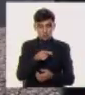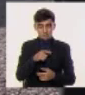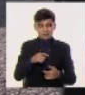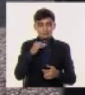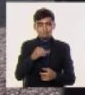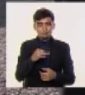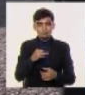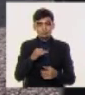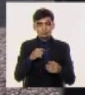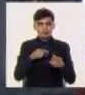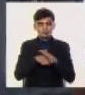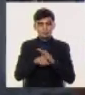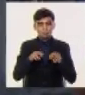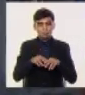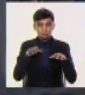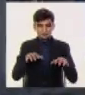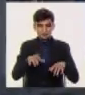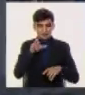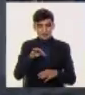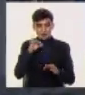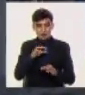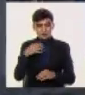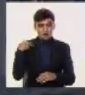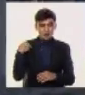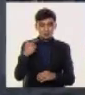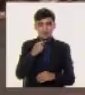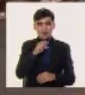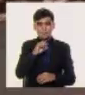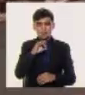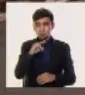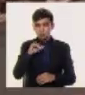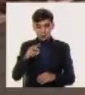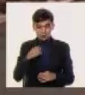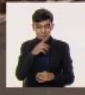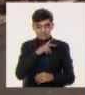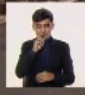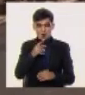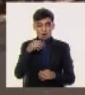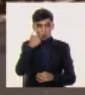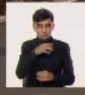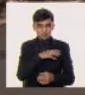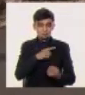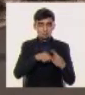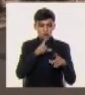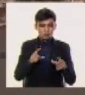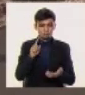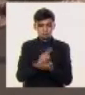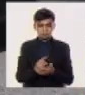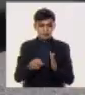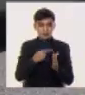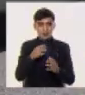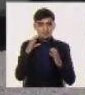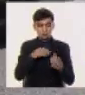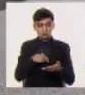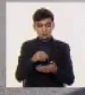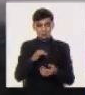председателя ассоциации пассажироперевозчиков, аппарат прежнего градоначальника Габидуллы Абдрахимова 2 года назад обязал предпринимателей обновить автобусы. Взамен продлил